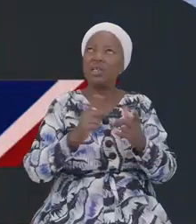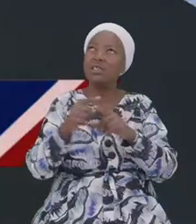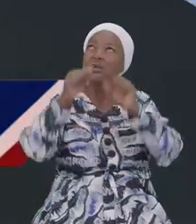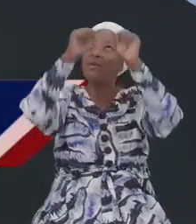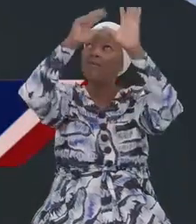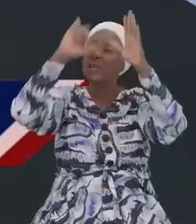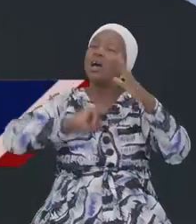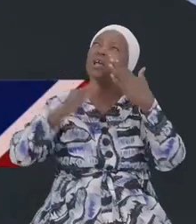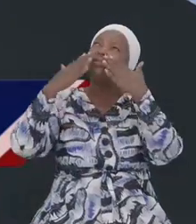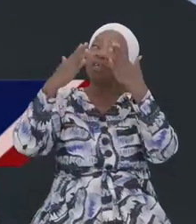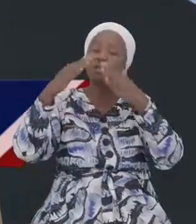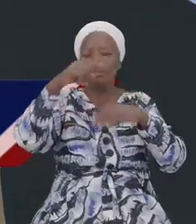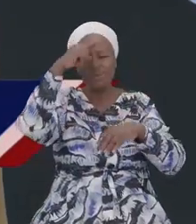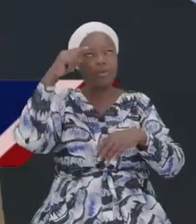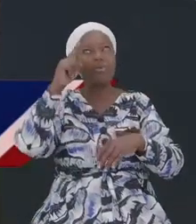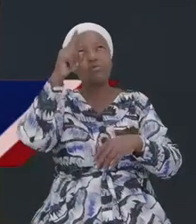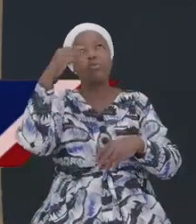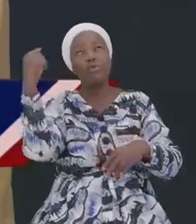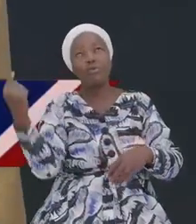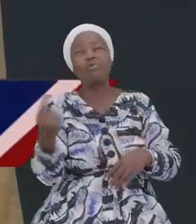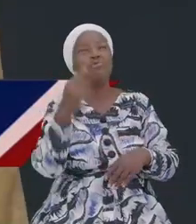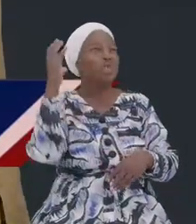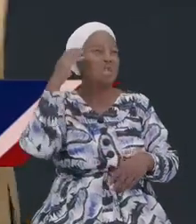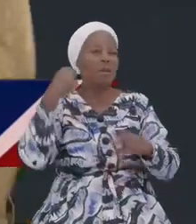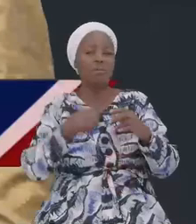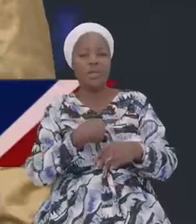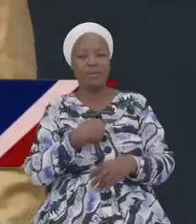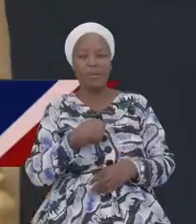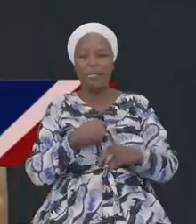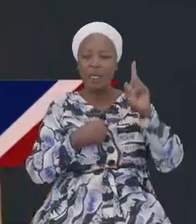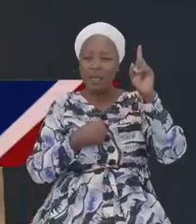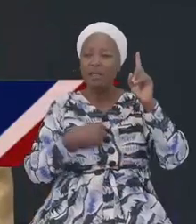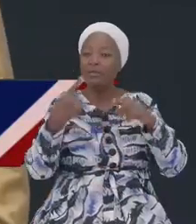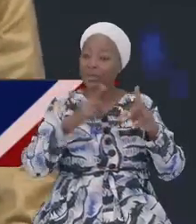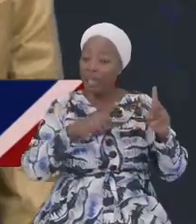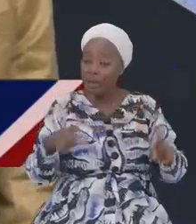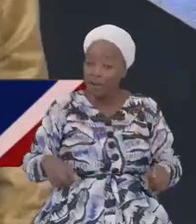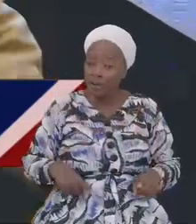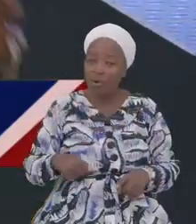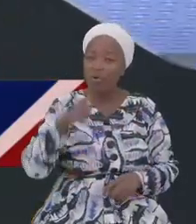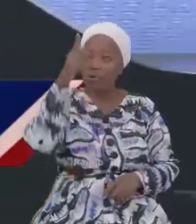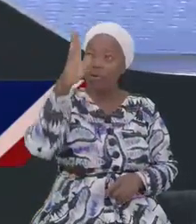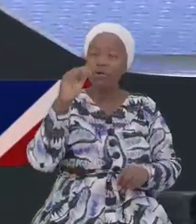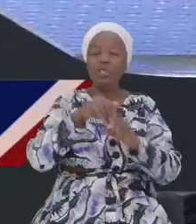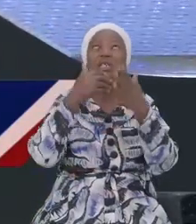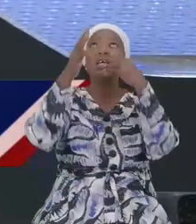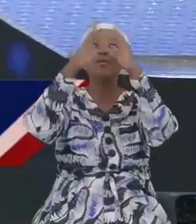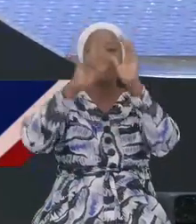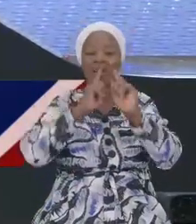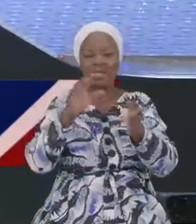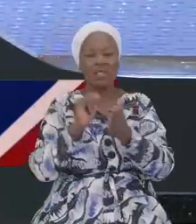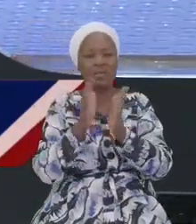remercie. Je te rends grâce parce que tu m'exauces toujours. Le Seigneur, le Dieu dans les cieux, exauce la